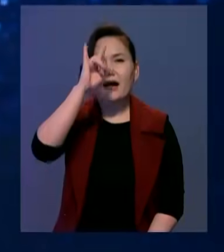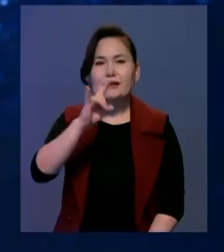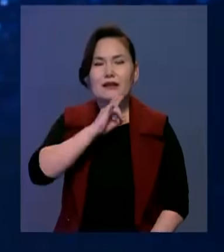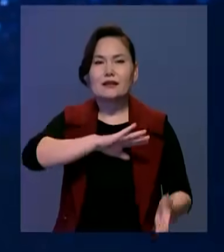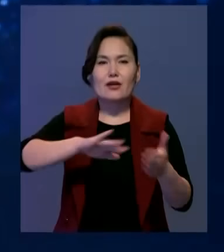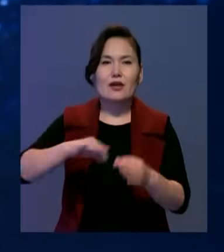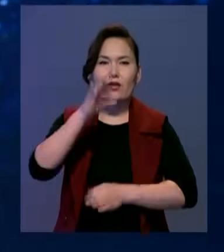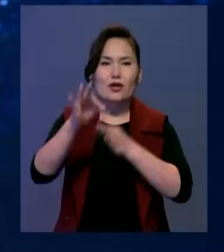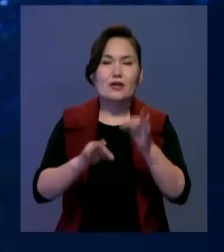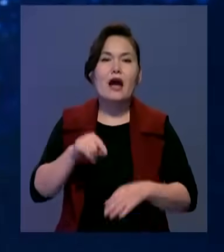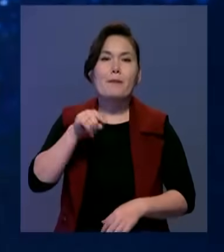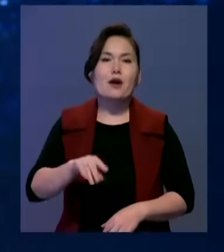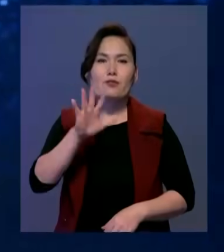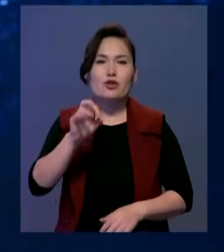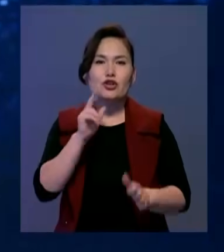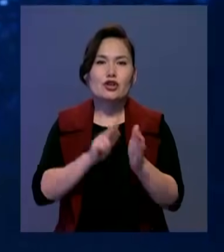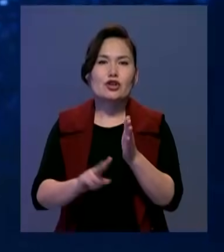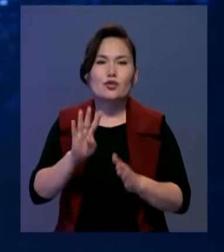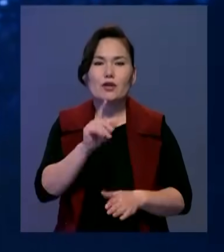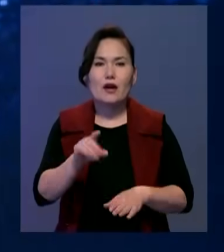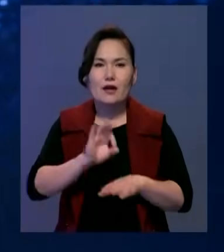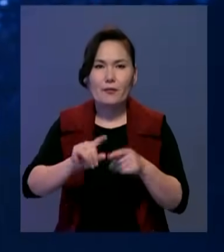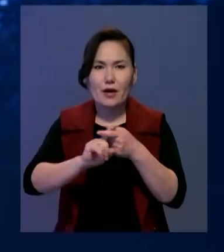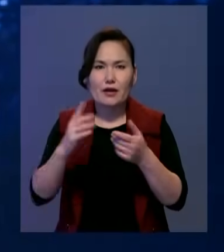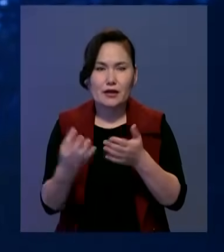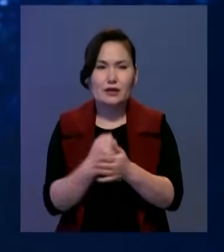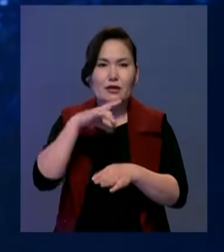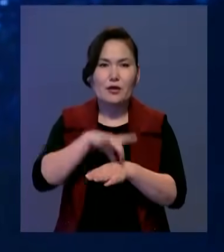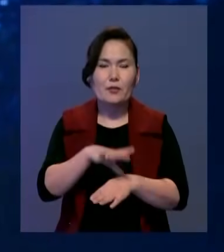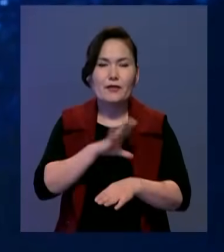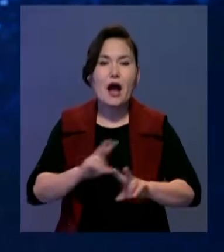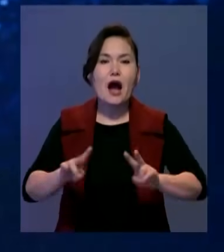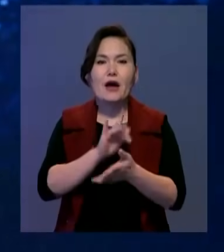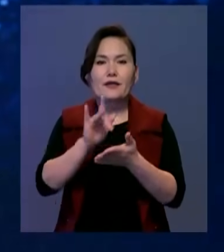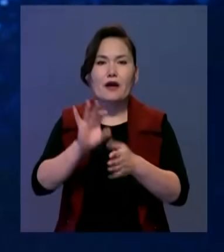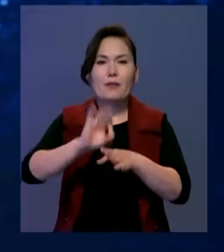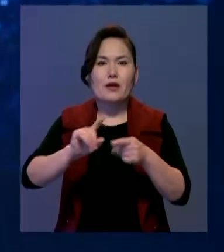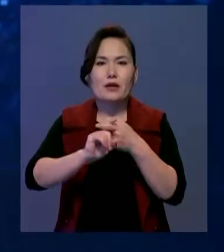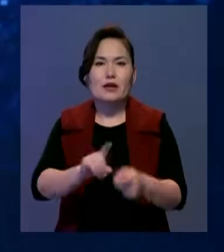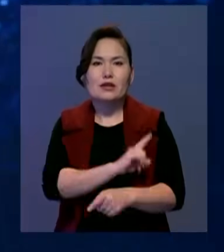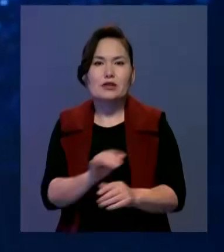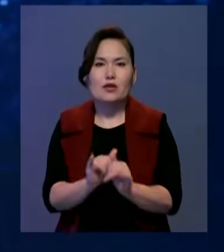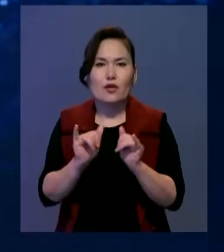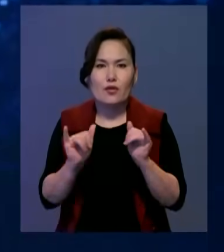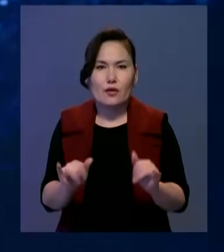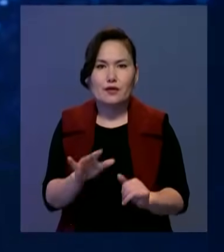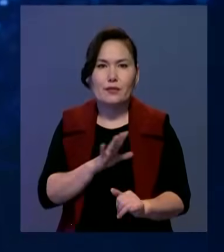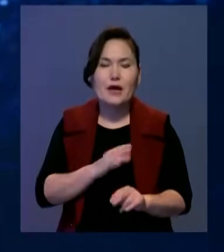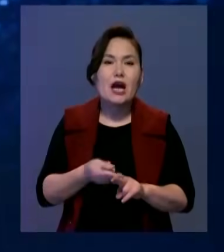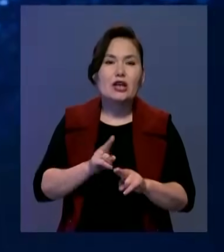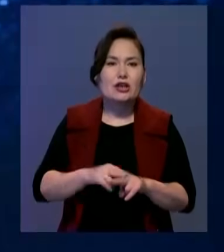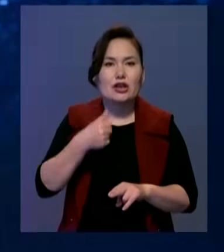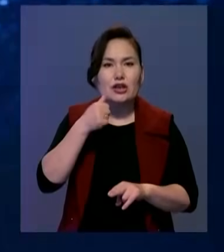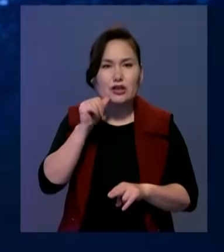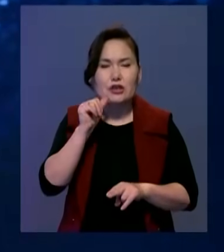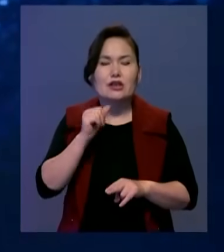Қазақстанда өткен тәулікте 1584 адам коронавирус жұқтырған. Әсіресе елордада індетке шалдыққандар саны артып келеді. Кеше